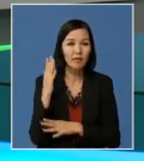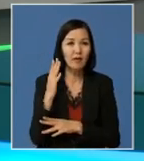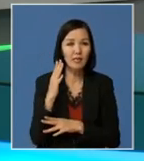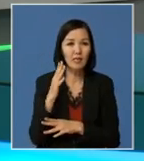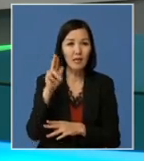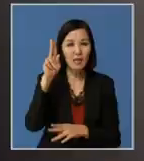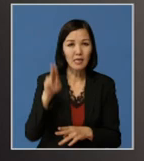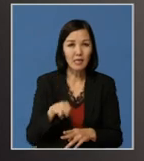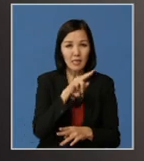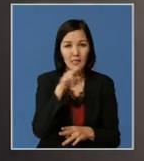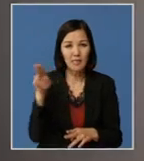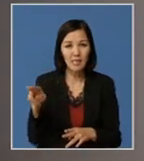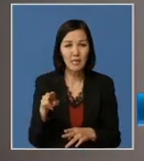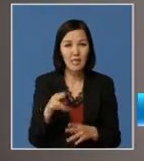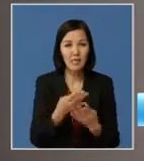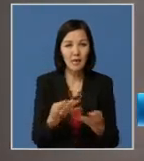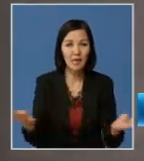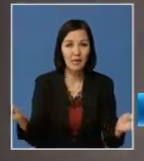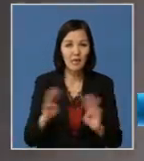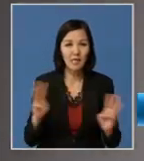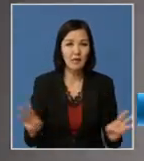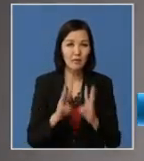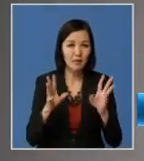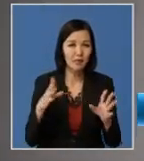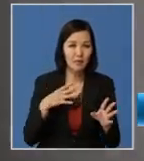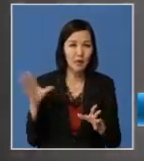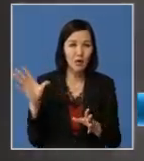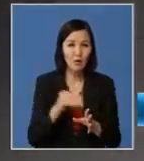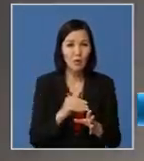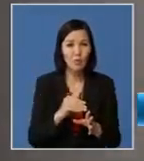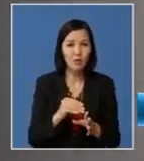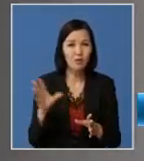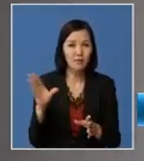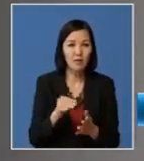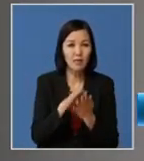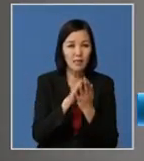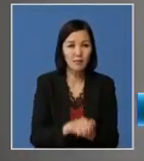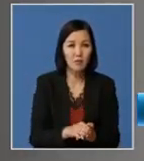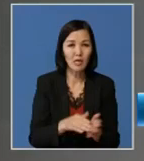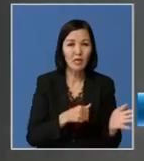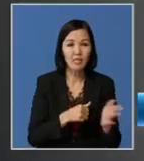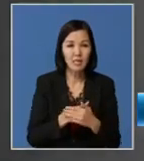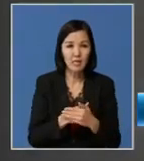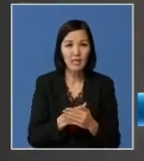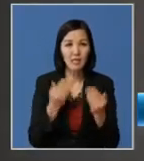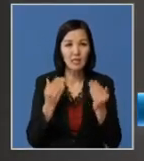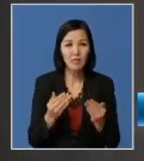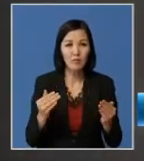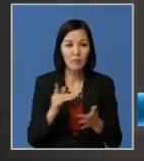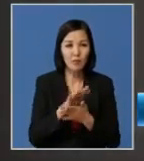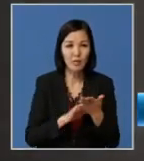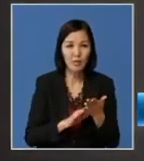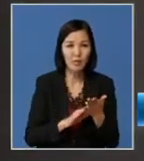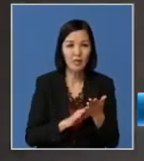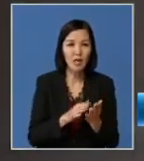Сгорели венки, обгорели оградки и памятники усопшим. Кроме того, несмотря на то, что оба эти клада закрыли, до сих пор здесь